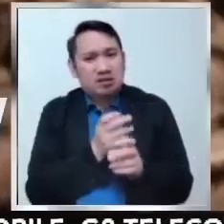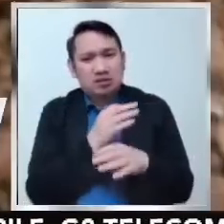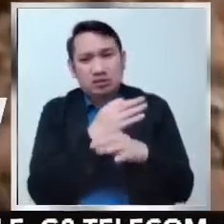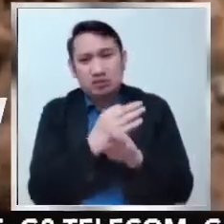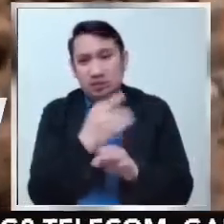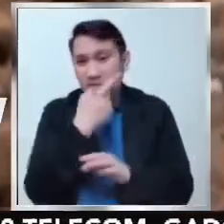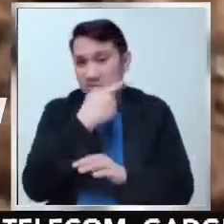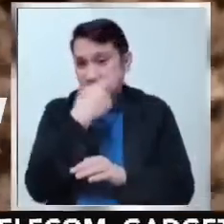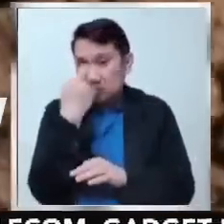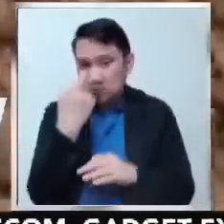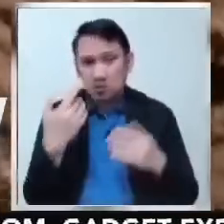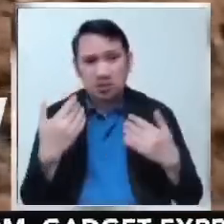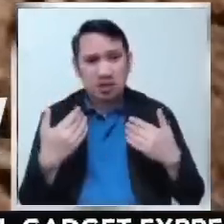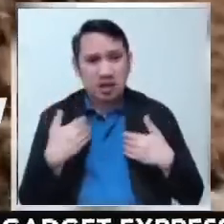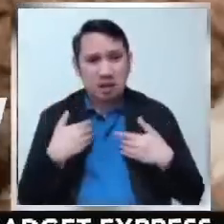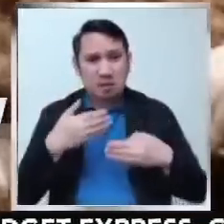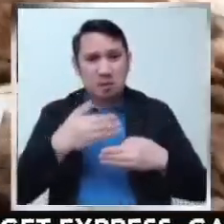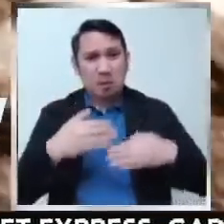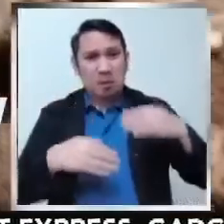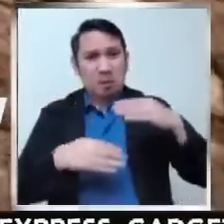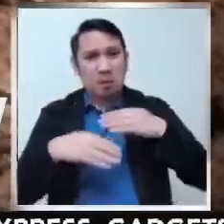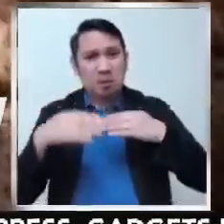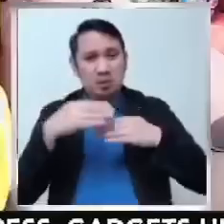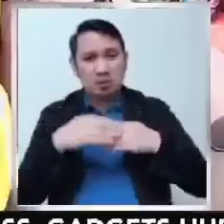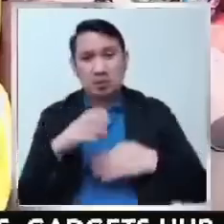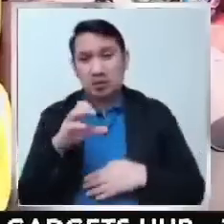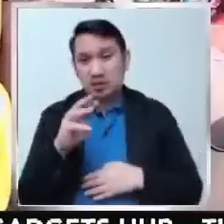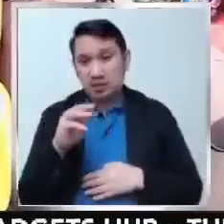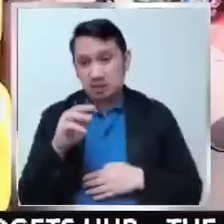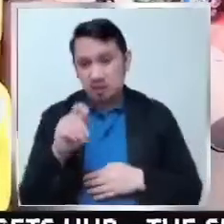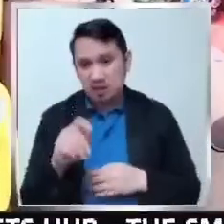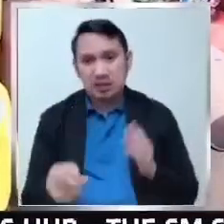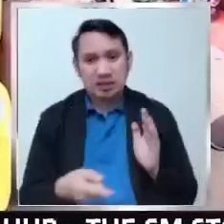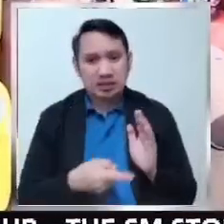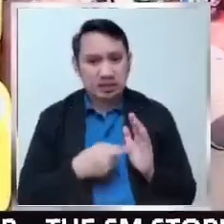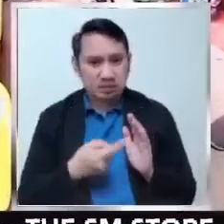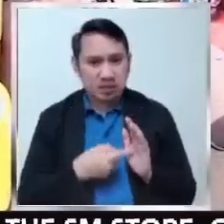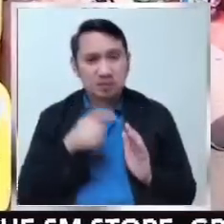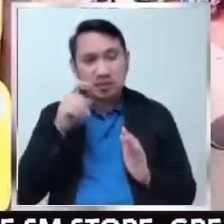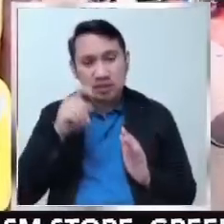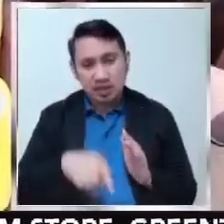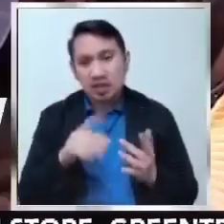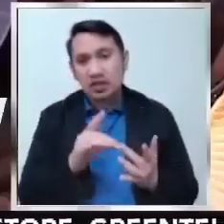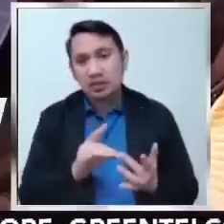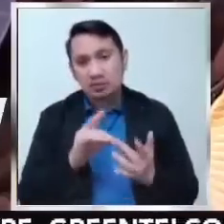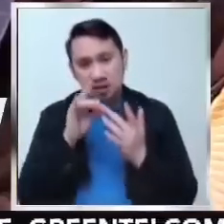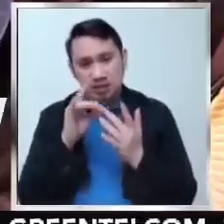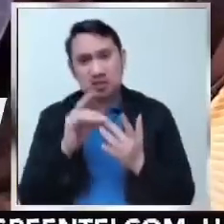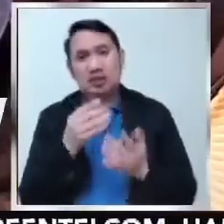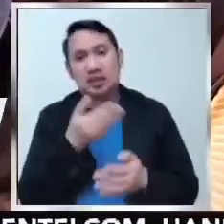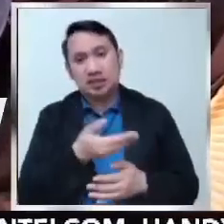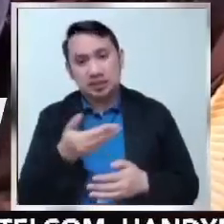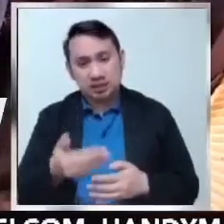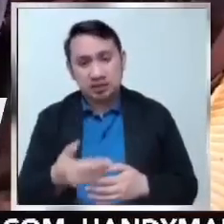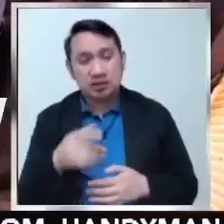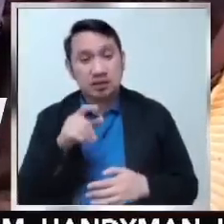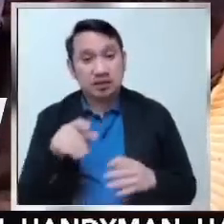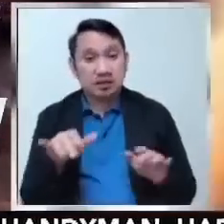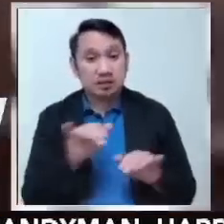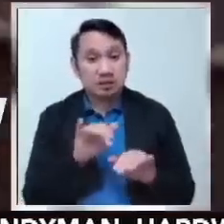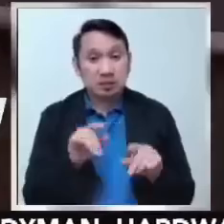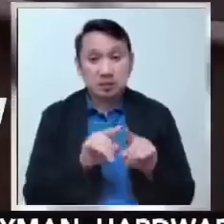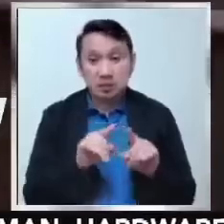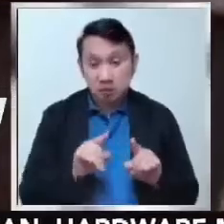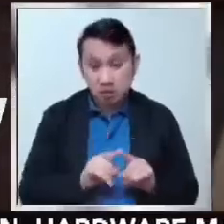patong-patong ng simento ng kalsada. Minsan, kailangan pa ng specialist equipment. Pati mga diver na magkukumpuni